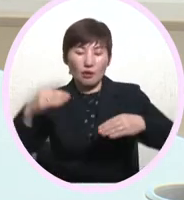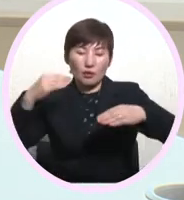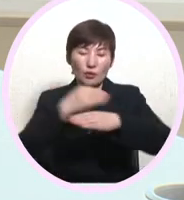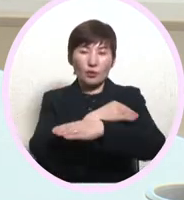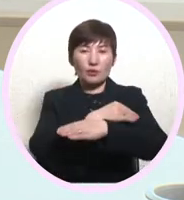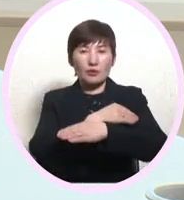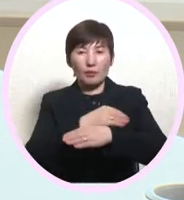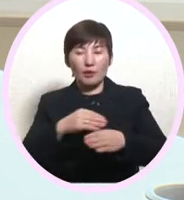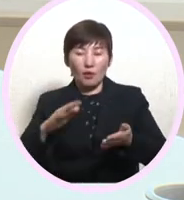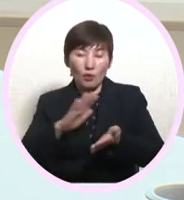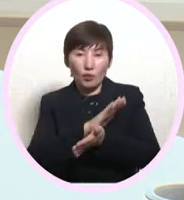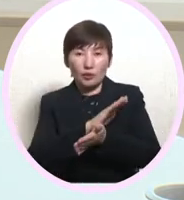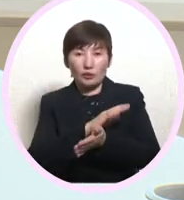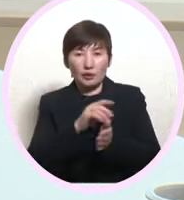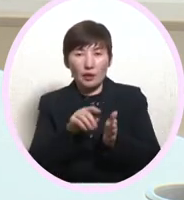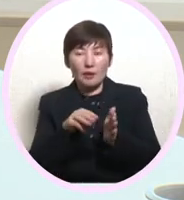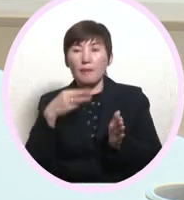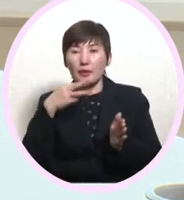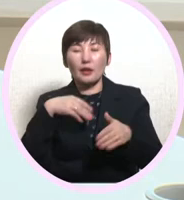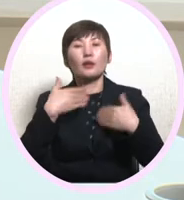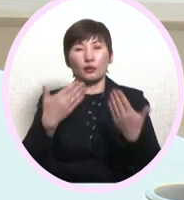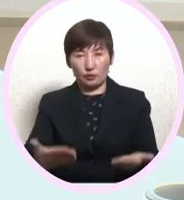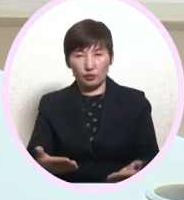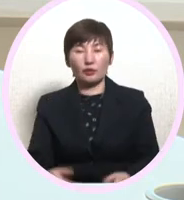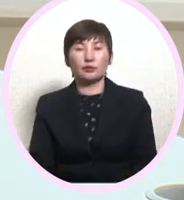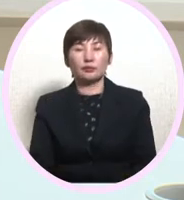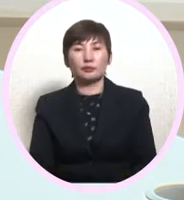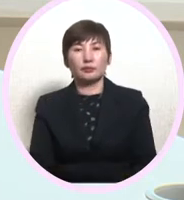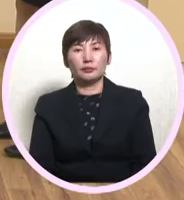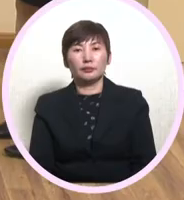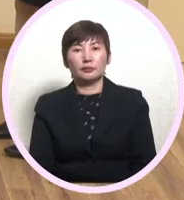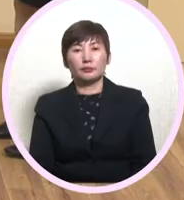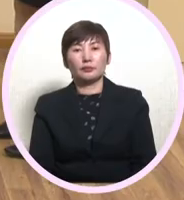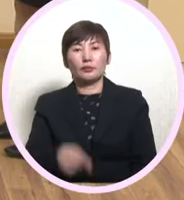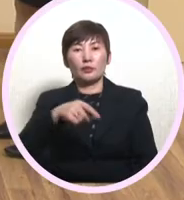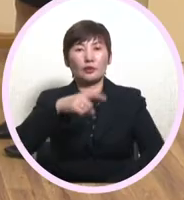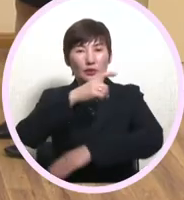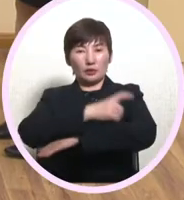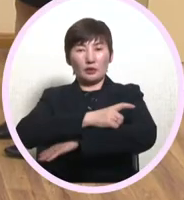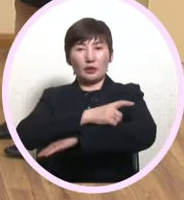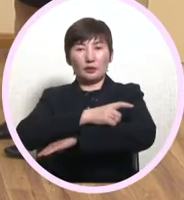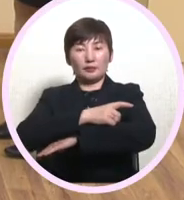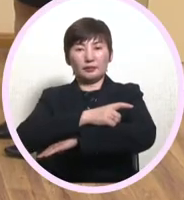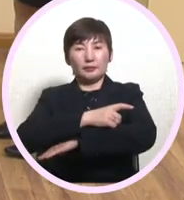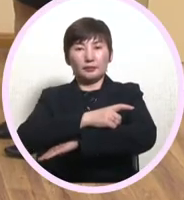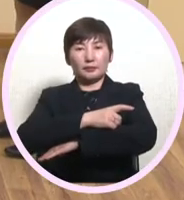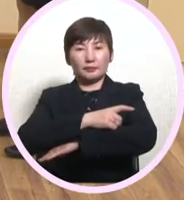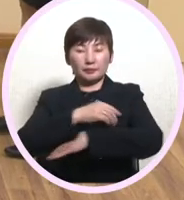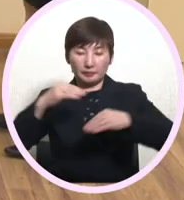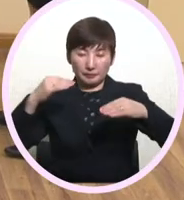жигд ховсго хөдөлгөөний талаар товчхон мэдээлэл өгье. За хэдүүлээ. Өнөөдрийн хичээл дээр ярих вэ гэхээр нэгэн